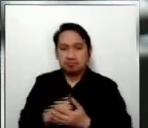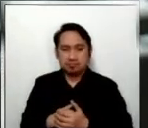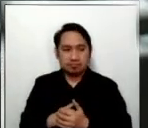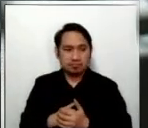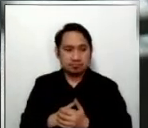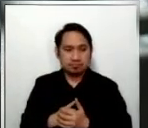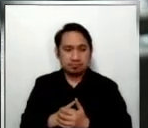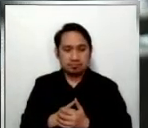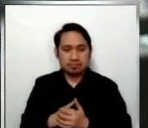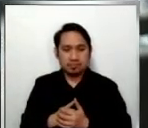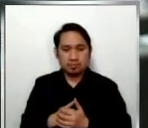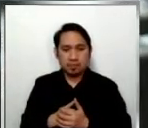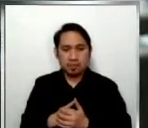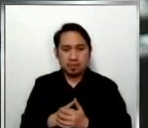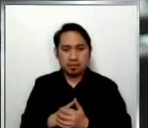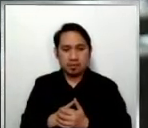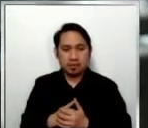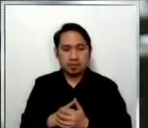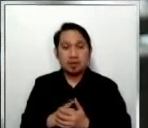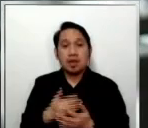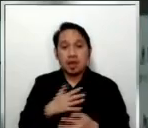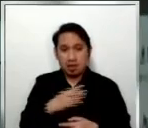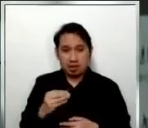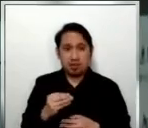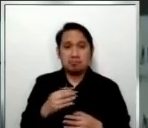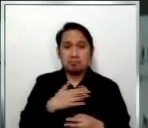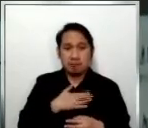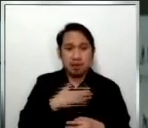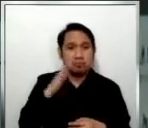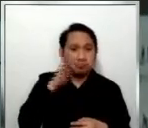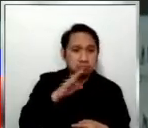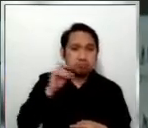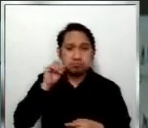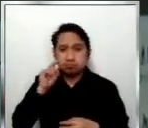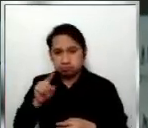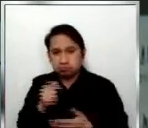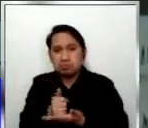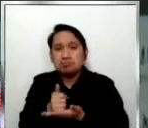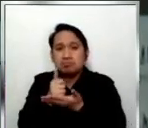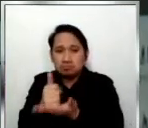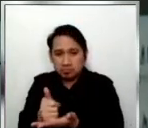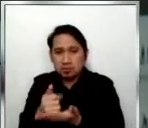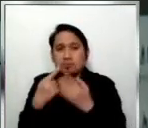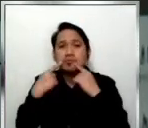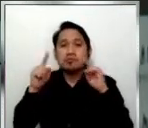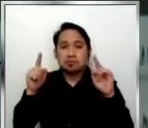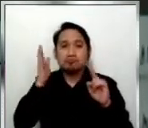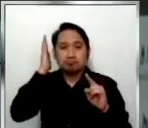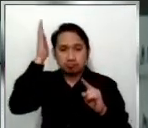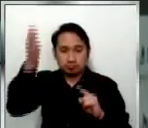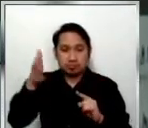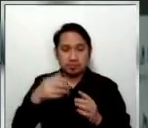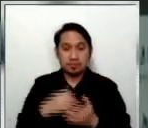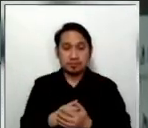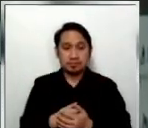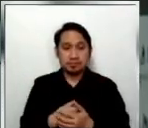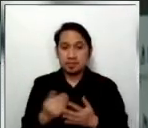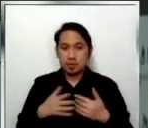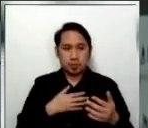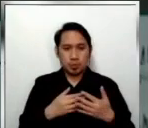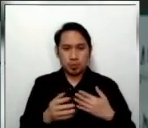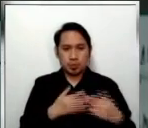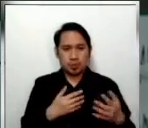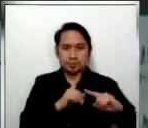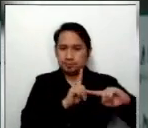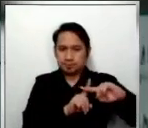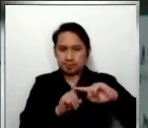Pati po yung kapatid ko. Nakatungtong man sa mga nicho, nananatiling matayog ang mga pangarap ni Micah. Salat